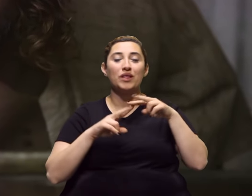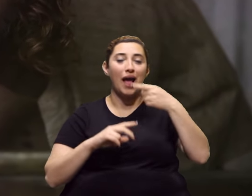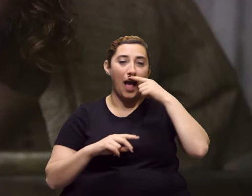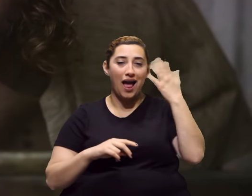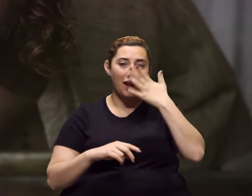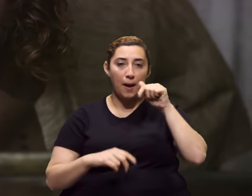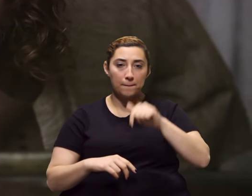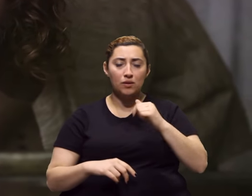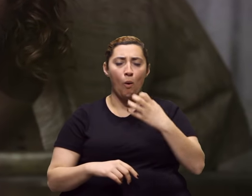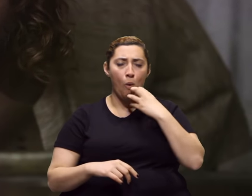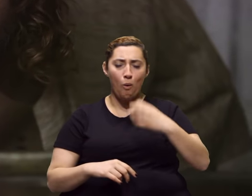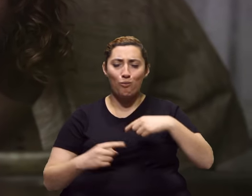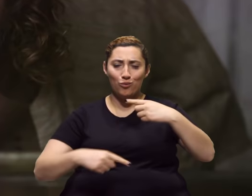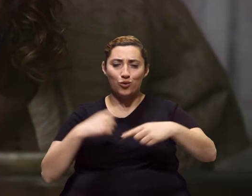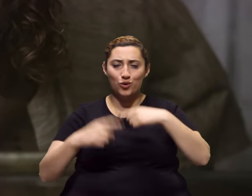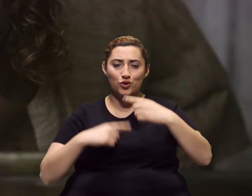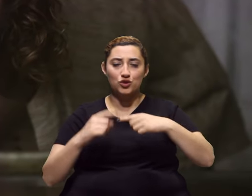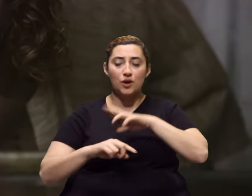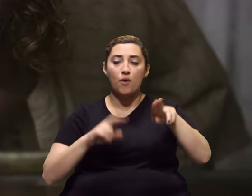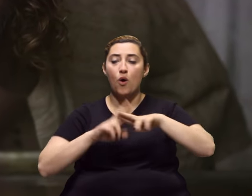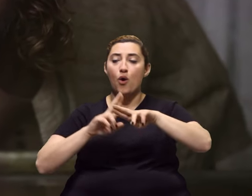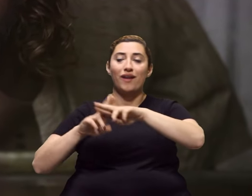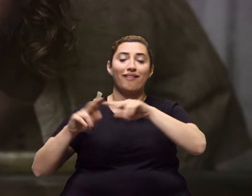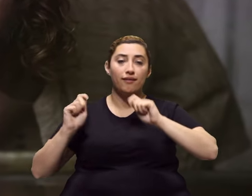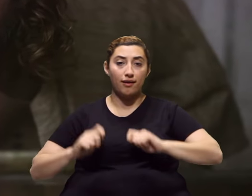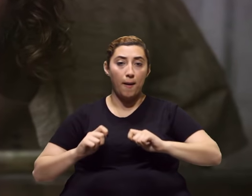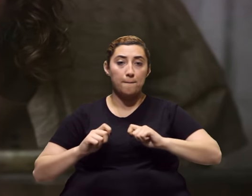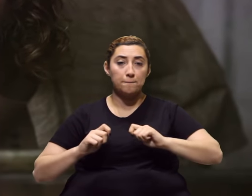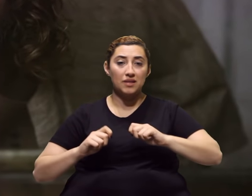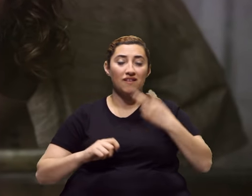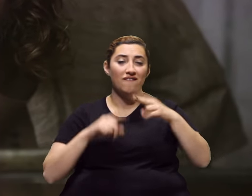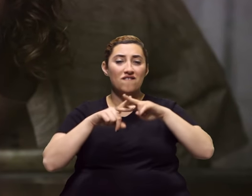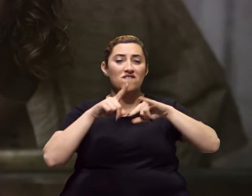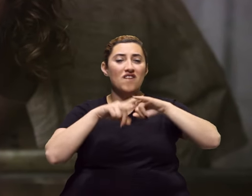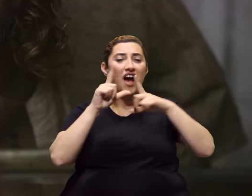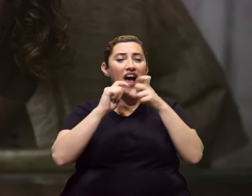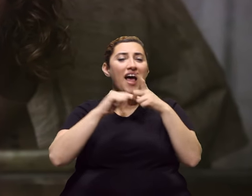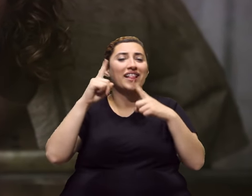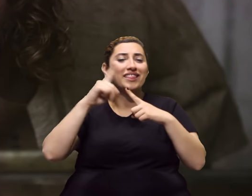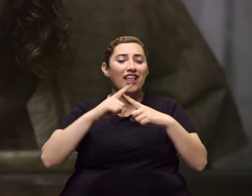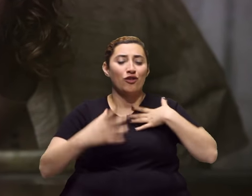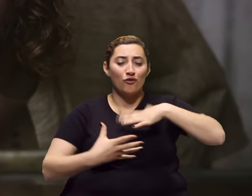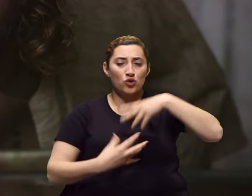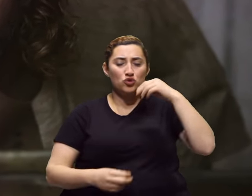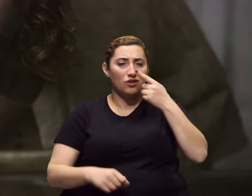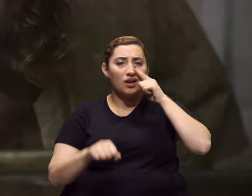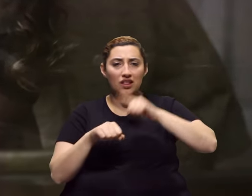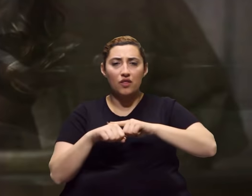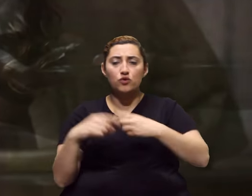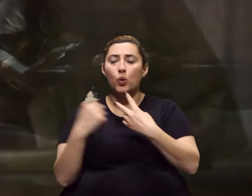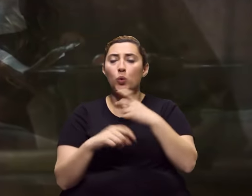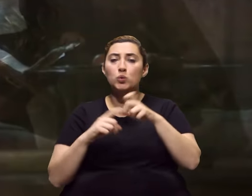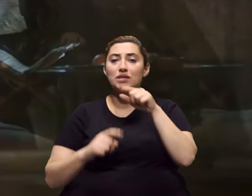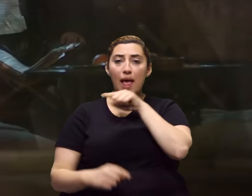Arabi'nin ömrünce taliplere öğretisi olan Vahdet-i Vücud inanışı